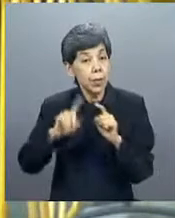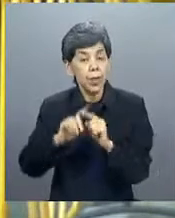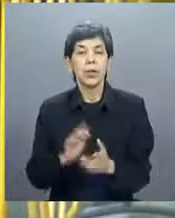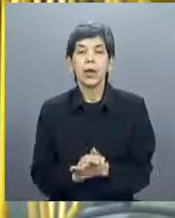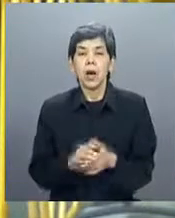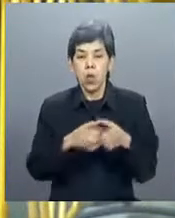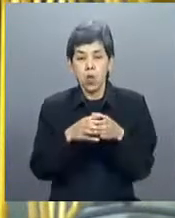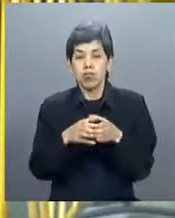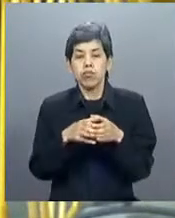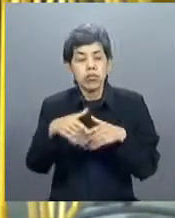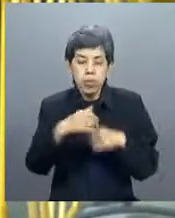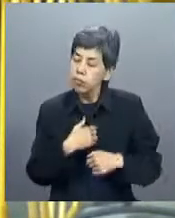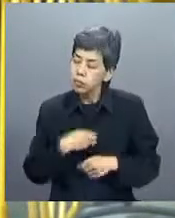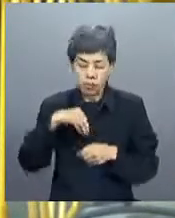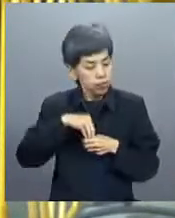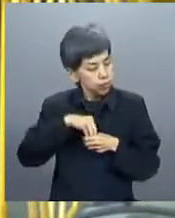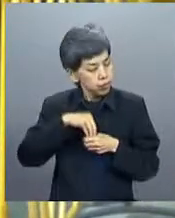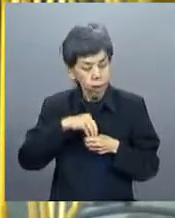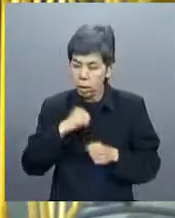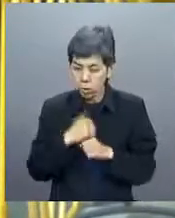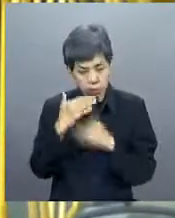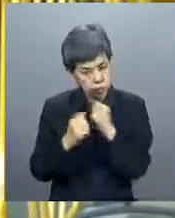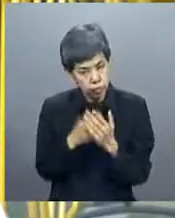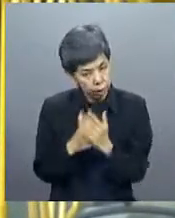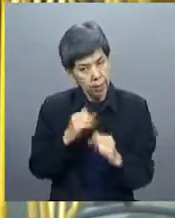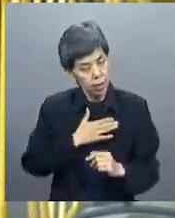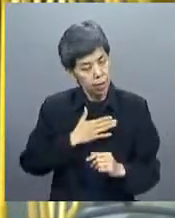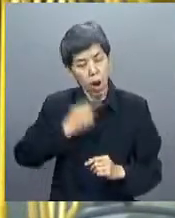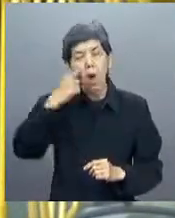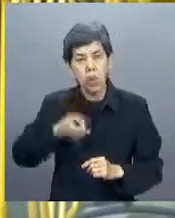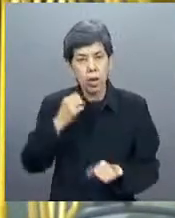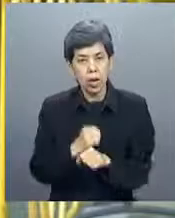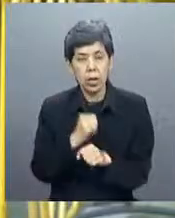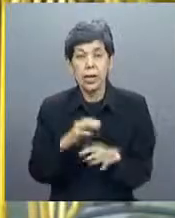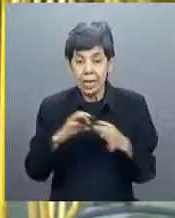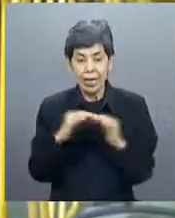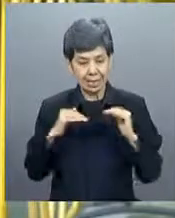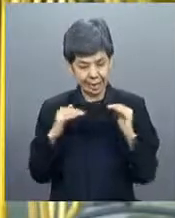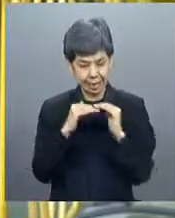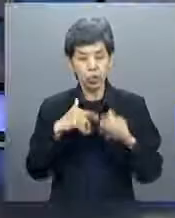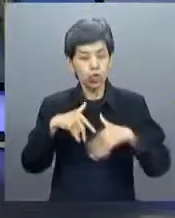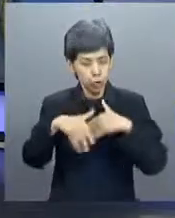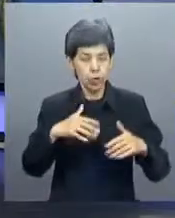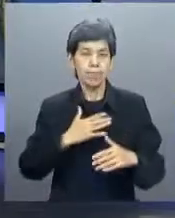เครือข่ายกลุ่มนี้ก็ยังยืนยันว่าจะเดินหน้าต่อตามแนวทางเดิมโดยใช้สิทธิชุมชนค่ะ